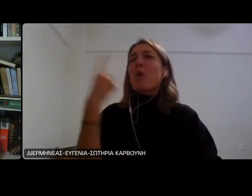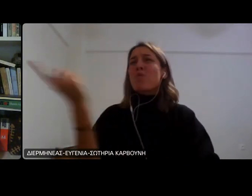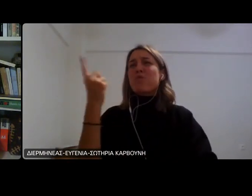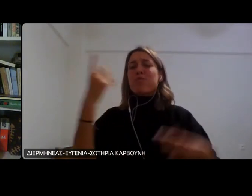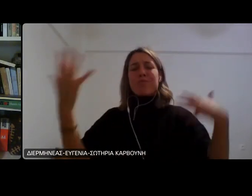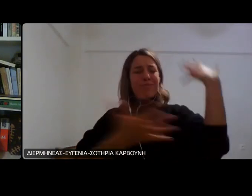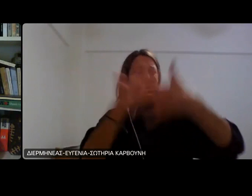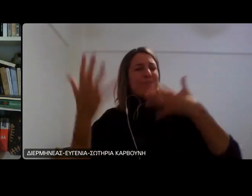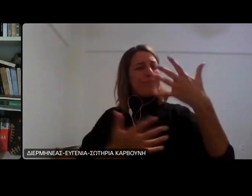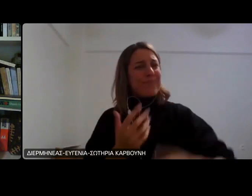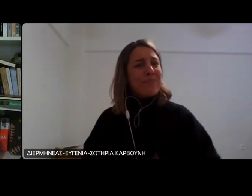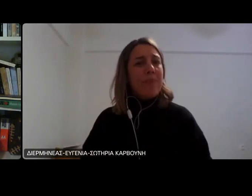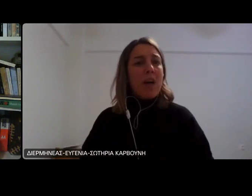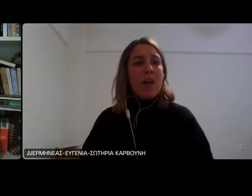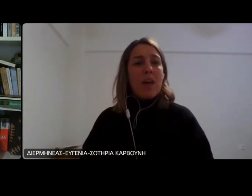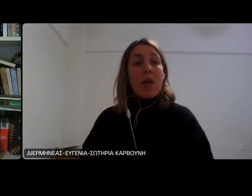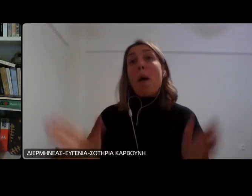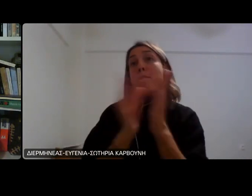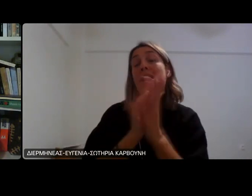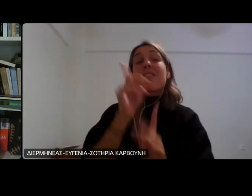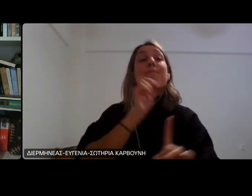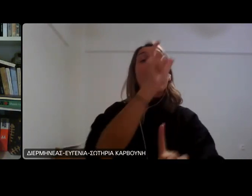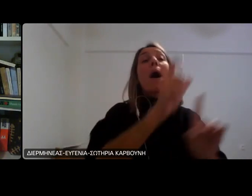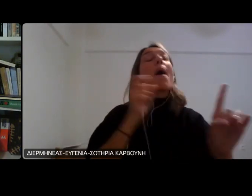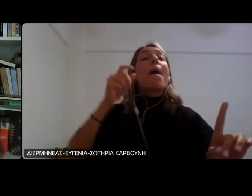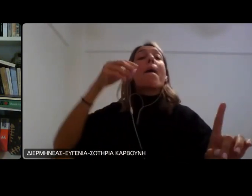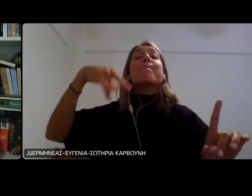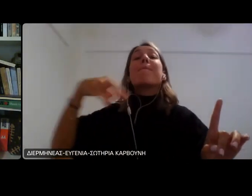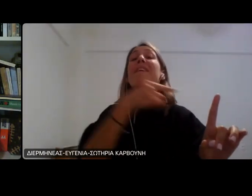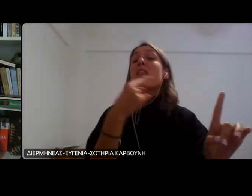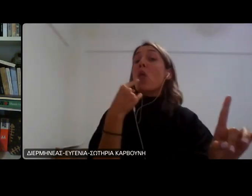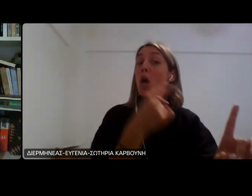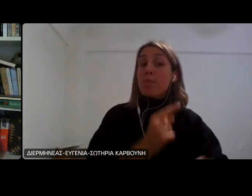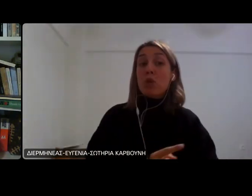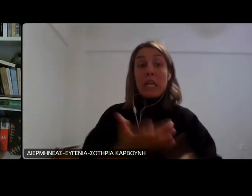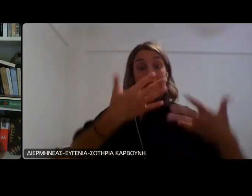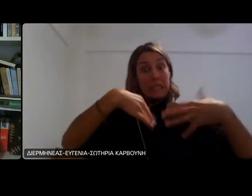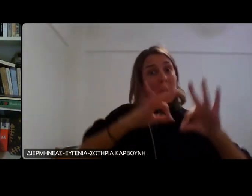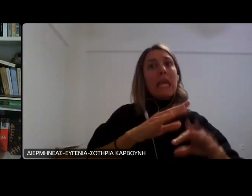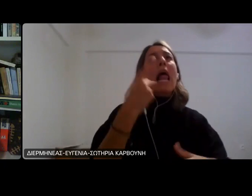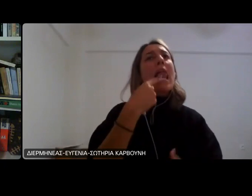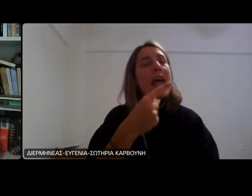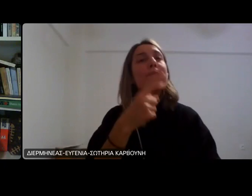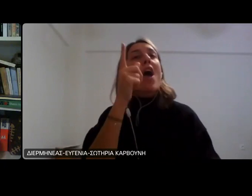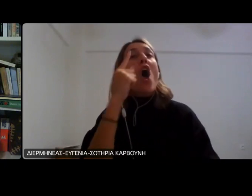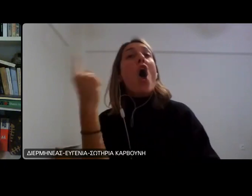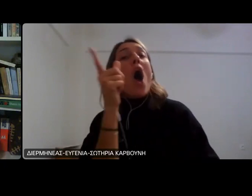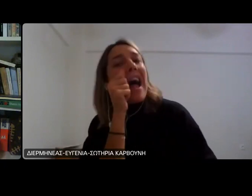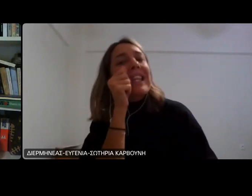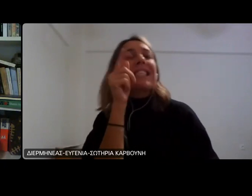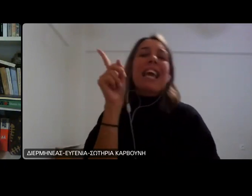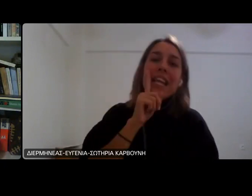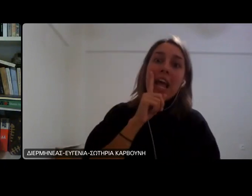αναφέρθηκε η κυρία Παπαδίδου νωρίτερα, γίνεται στην αρχή και ύστερα μιλάμε σε άπτες αρσενική,